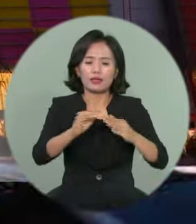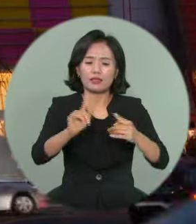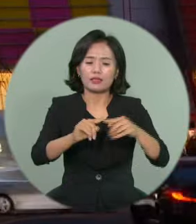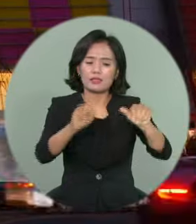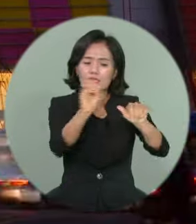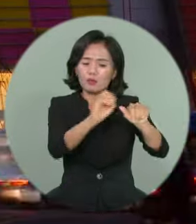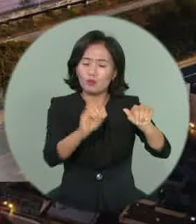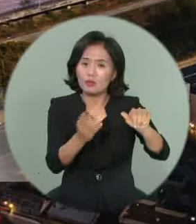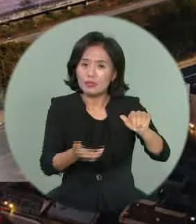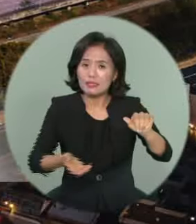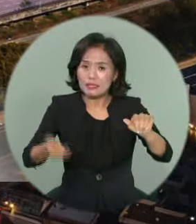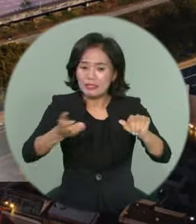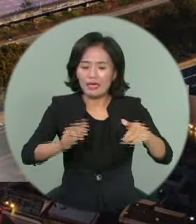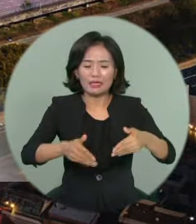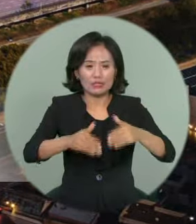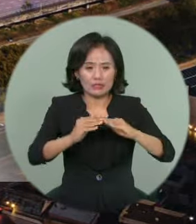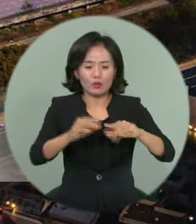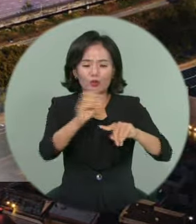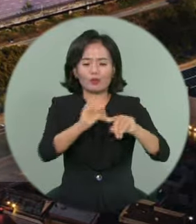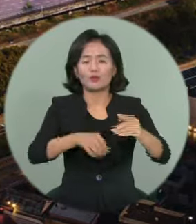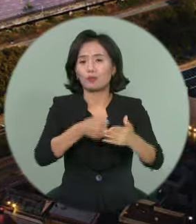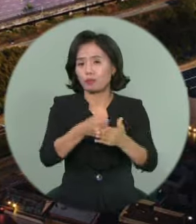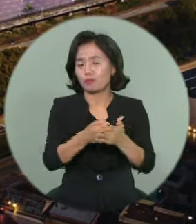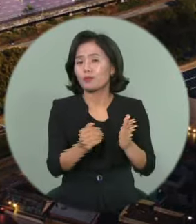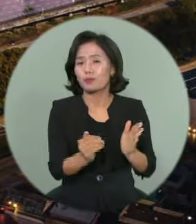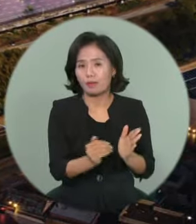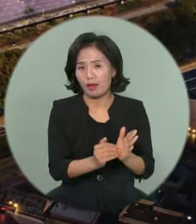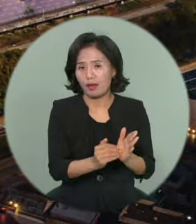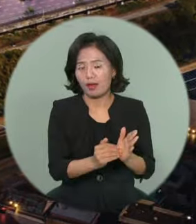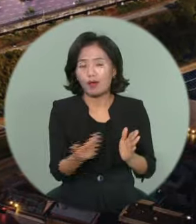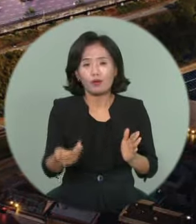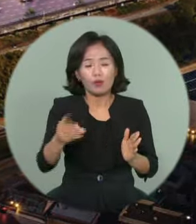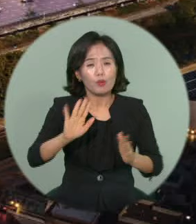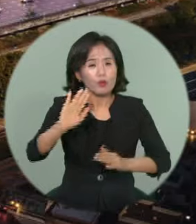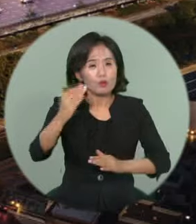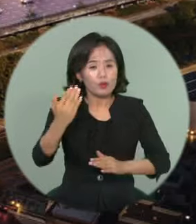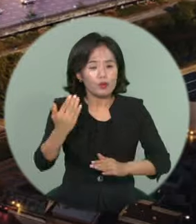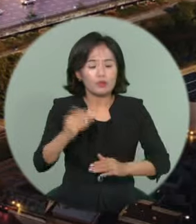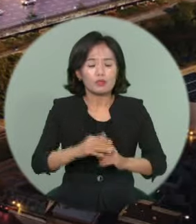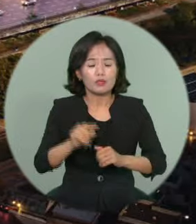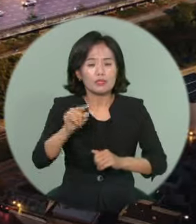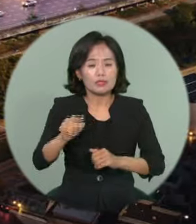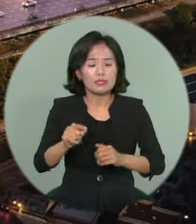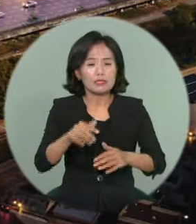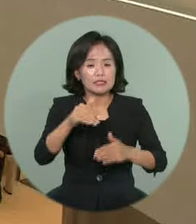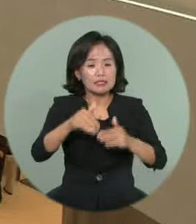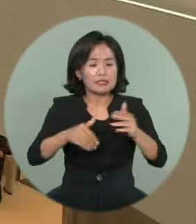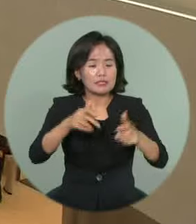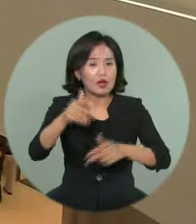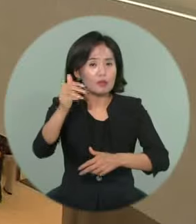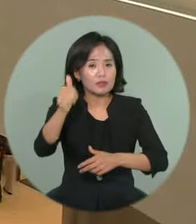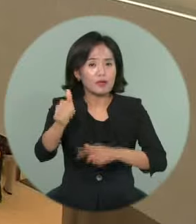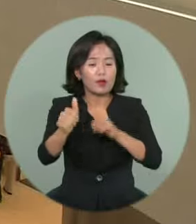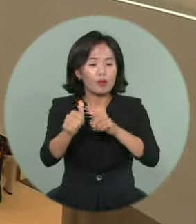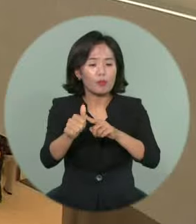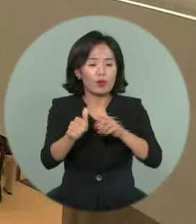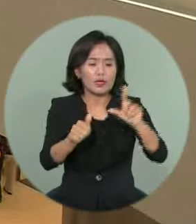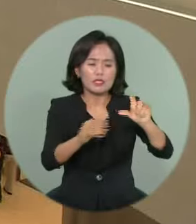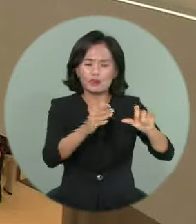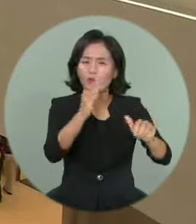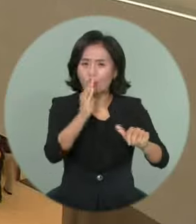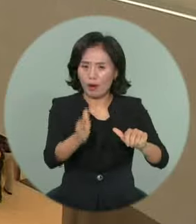15% 이상 짓도록 그 비율을 규정하고 있습니다 그런데 최근 방직 부지 사업자가 1을 10% 이상으로